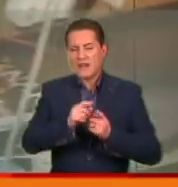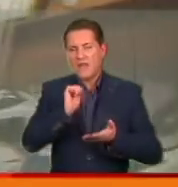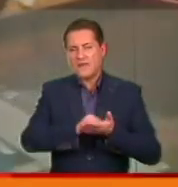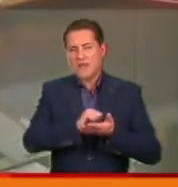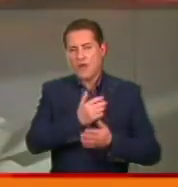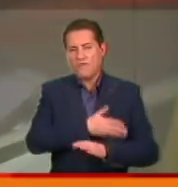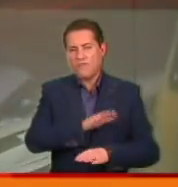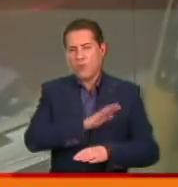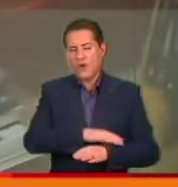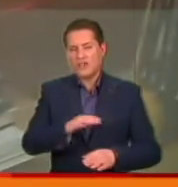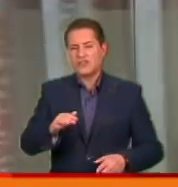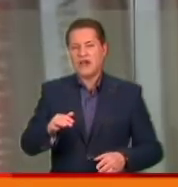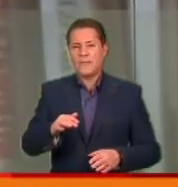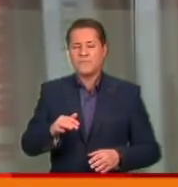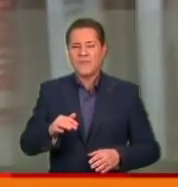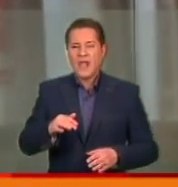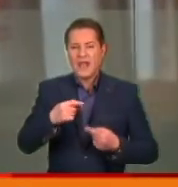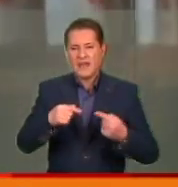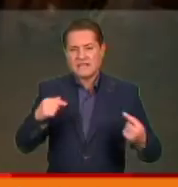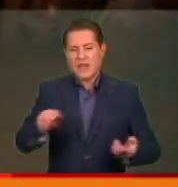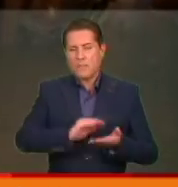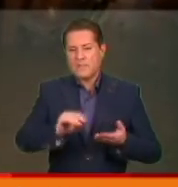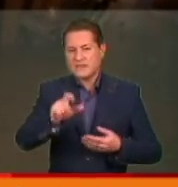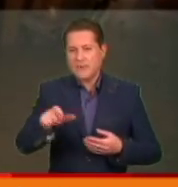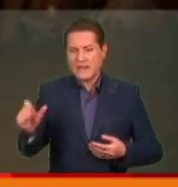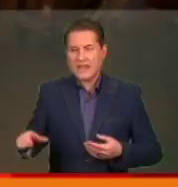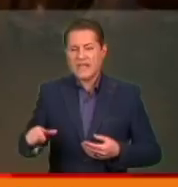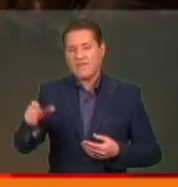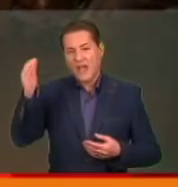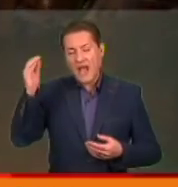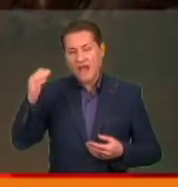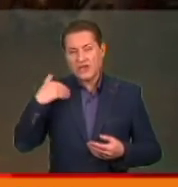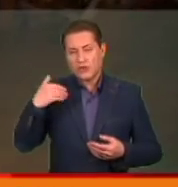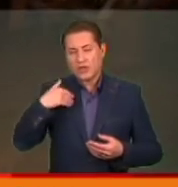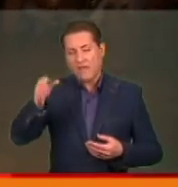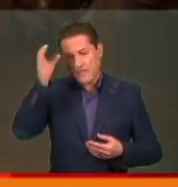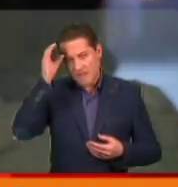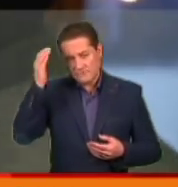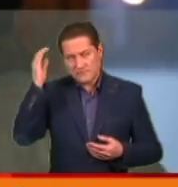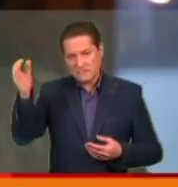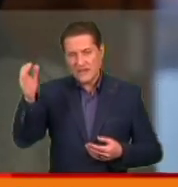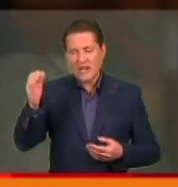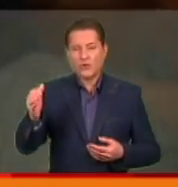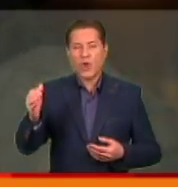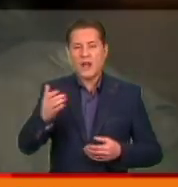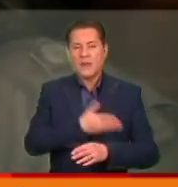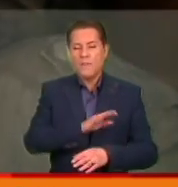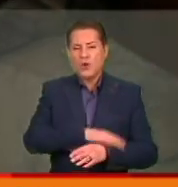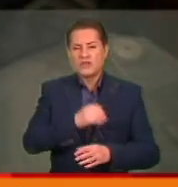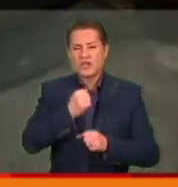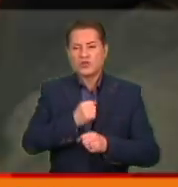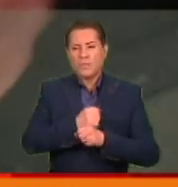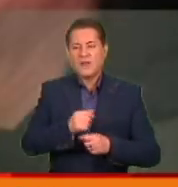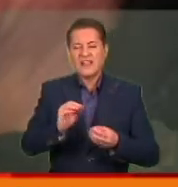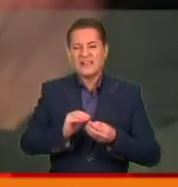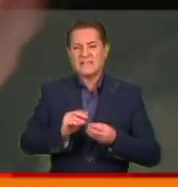Польщі Жадана, Андруховича, Дереша. Нещодавно польські інтелектуали зробили те саме, що й українські